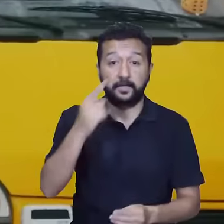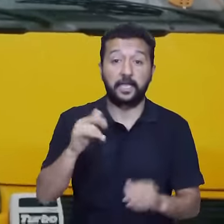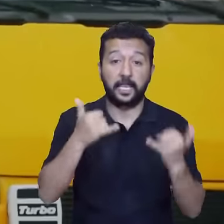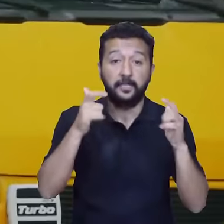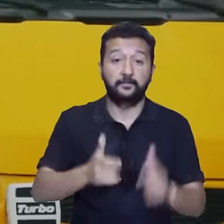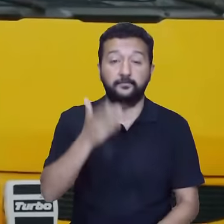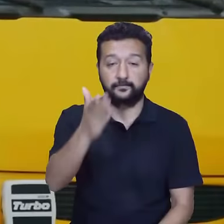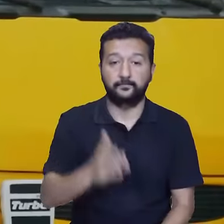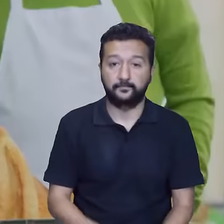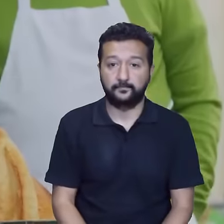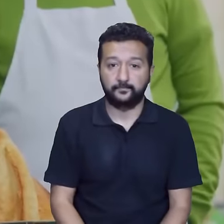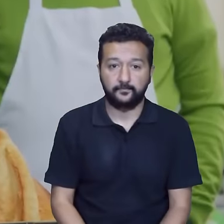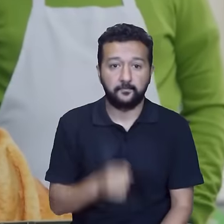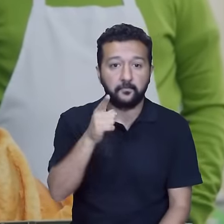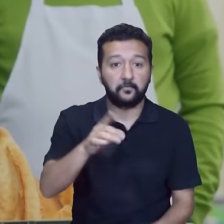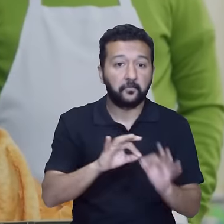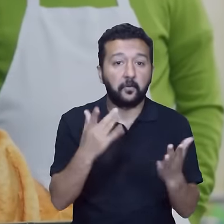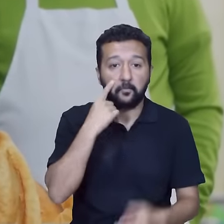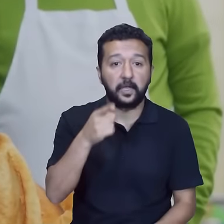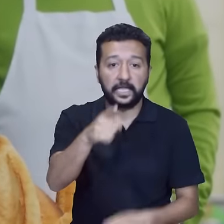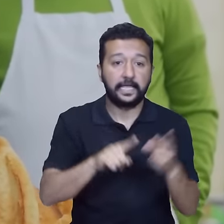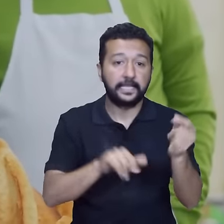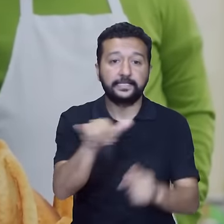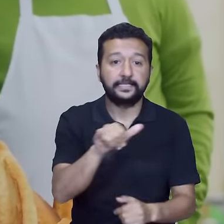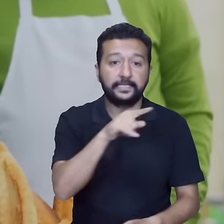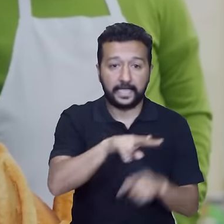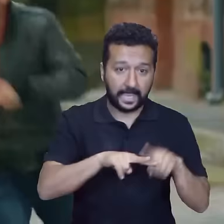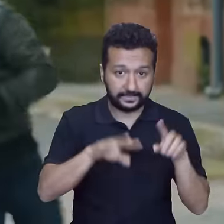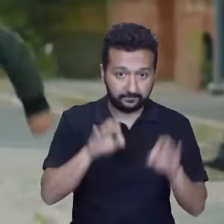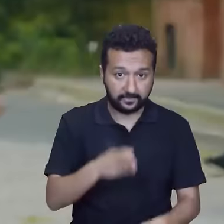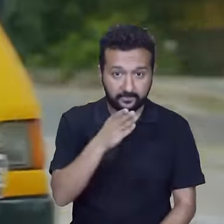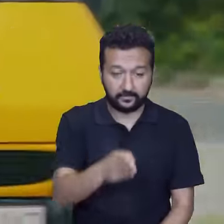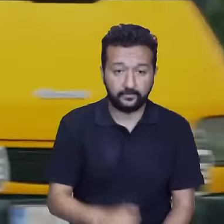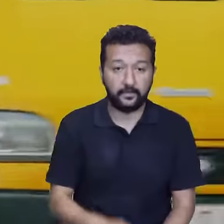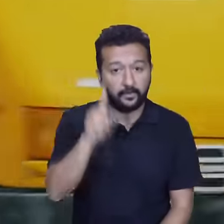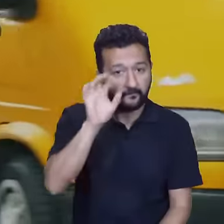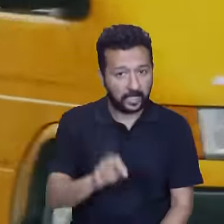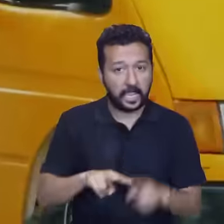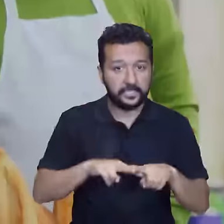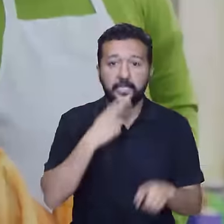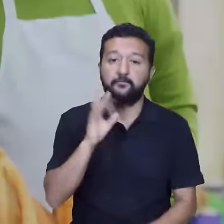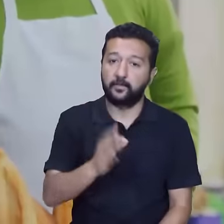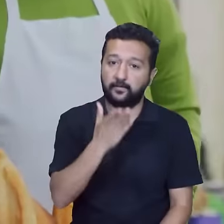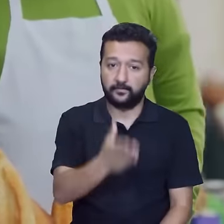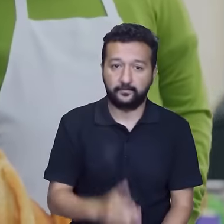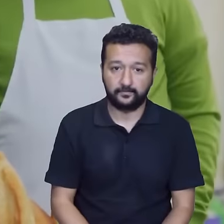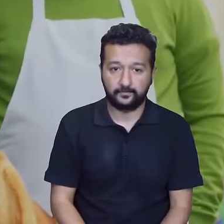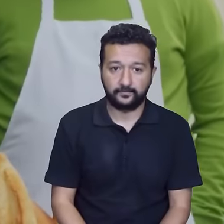birisi. O ne o? O İlyas'ın yanındaki Ayşen mi ya? Aa, vallahi Ayşen abla.